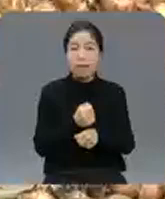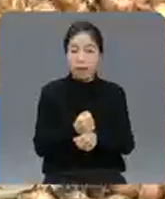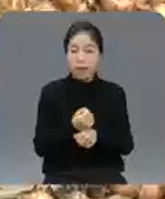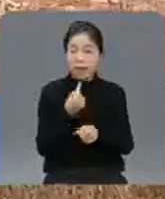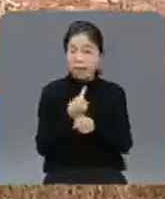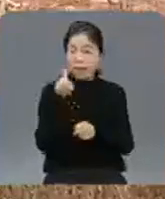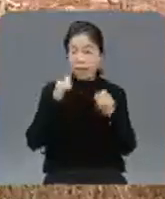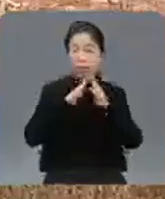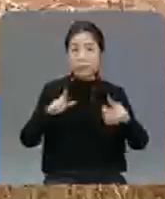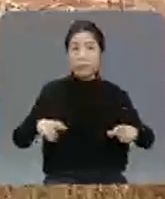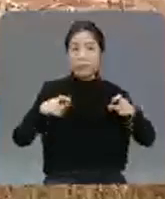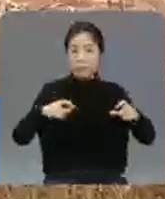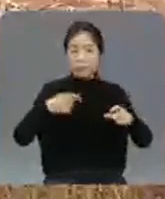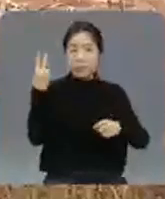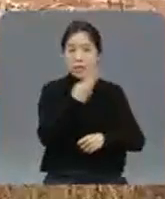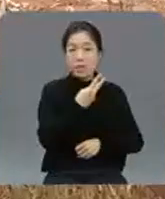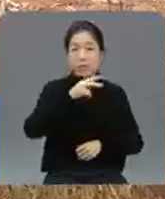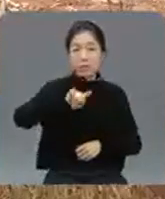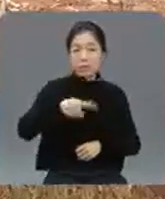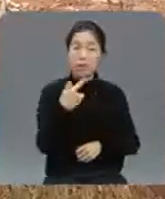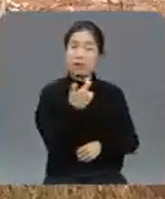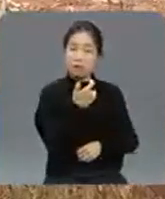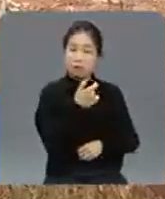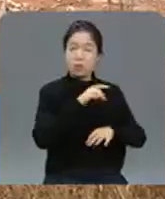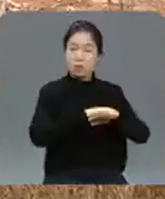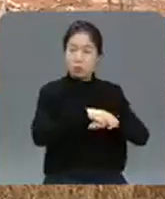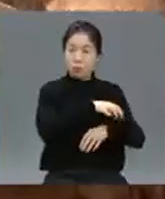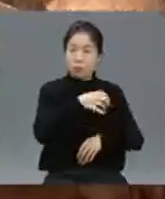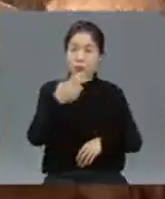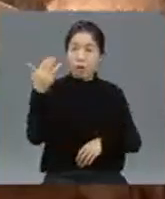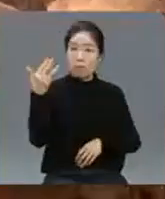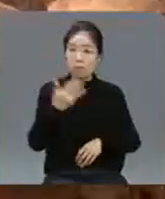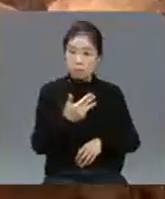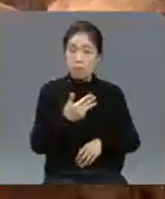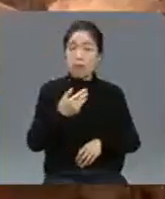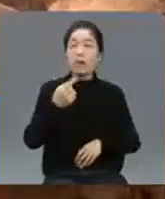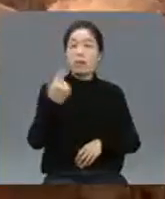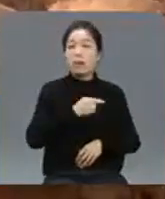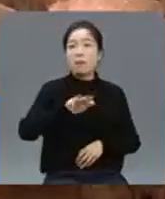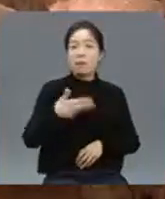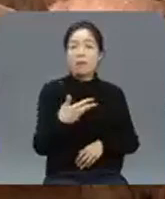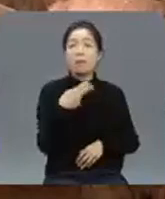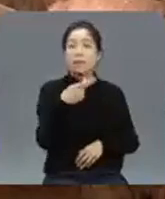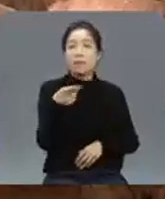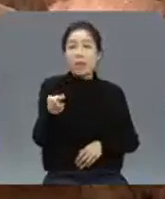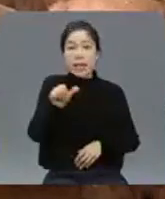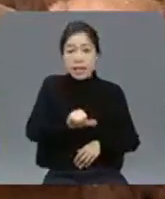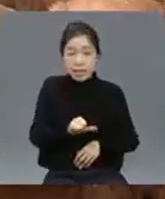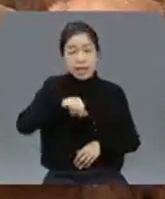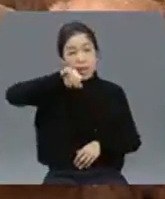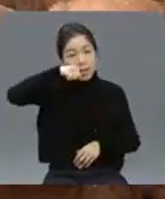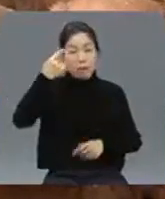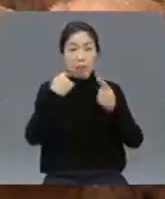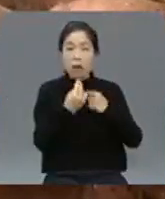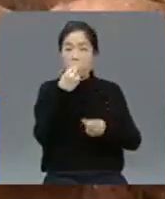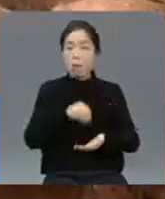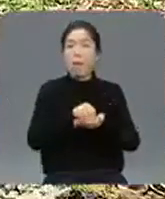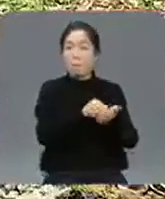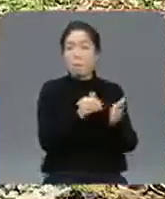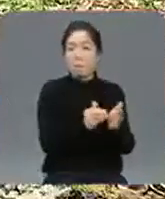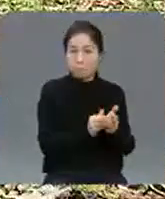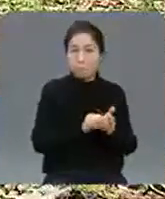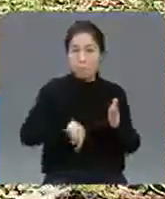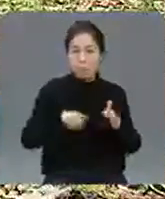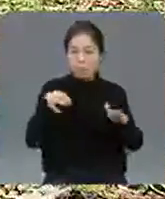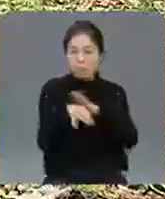지난해 전남에서는 260개 농가 8 1812 헥타르가 양파 재해보험에 가입해